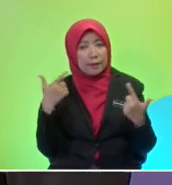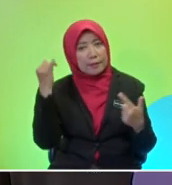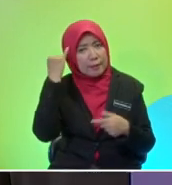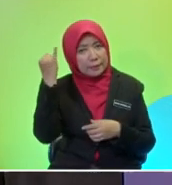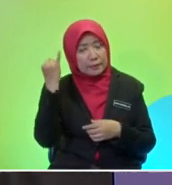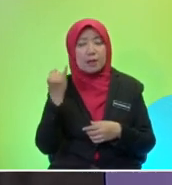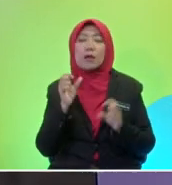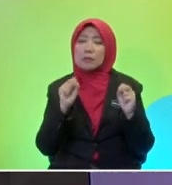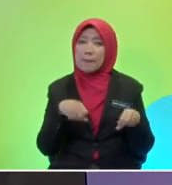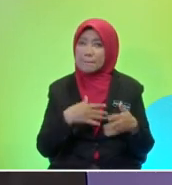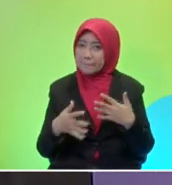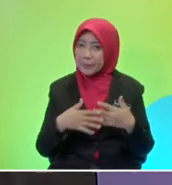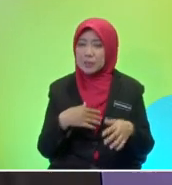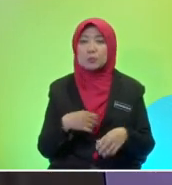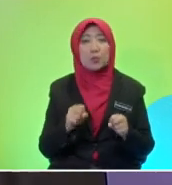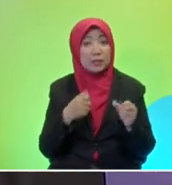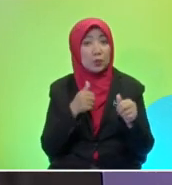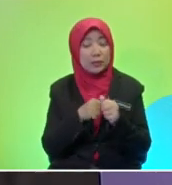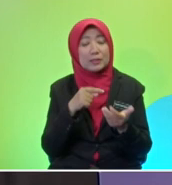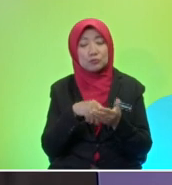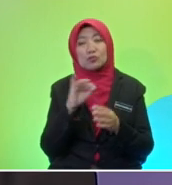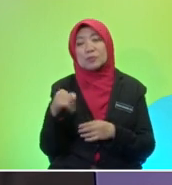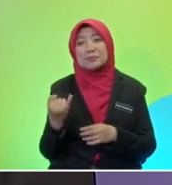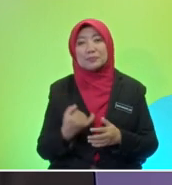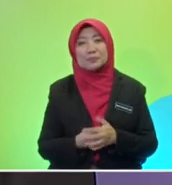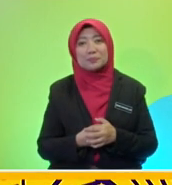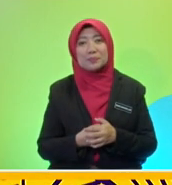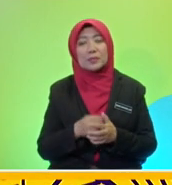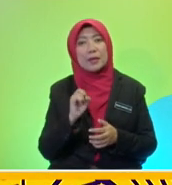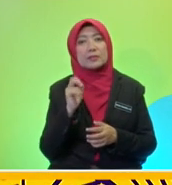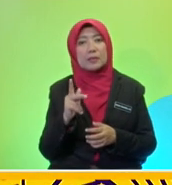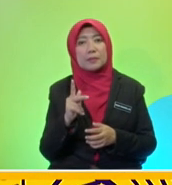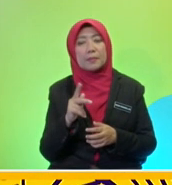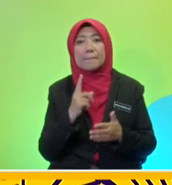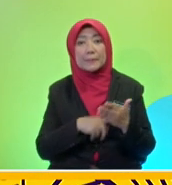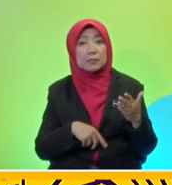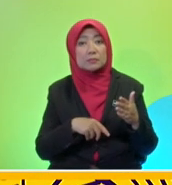pelaksanaan dalam SB kita Oke sq-nya adalah operasional